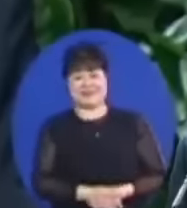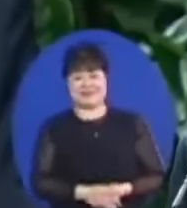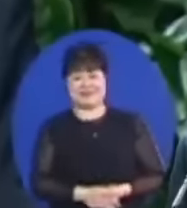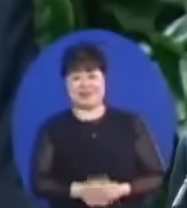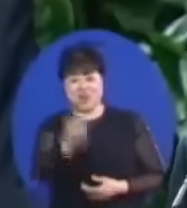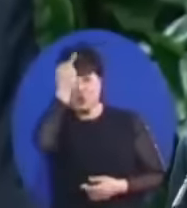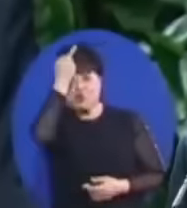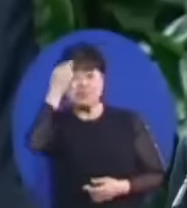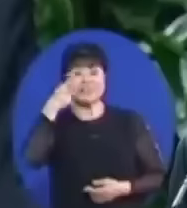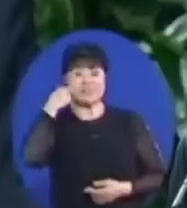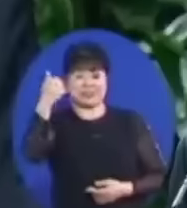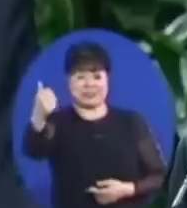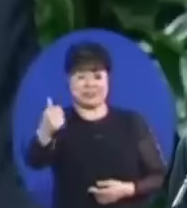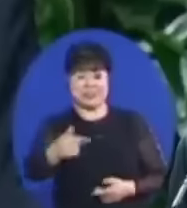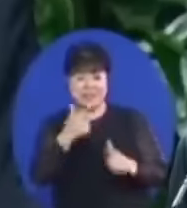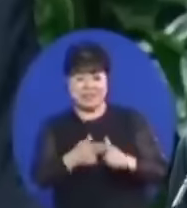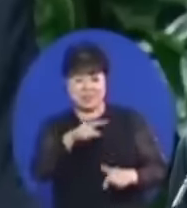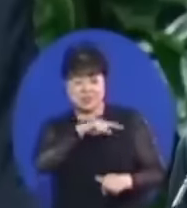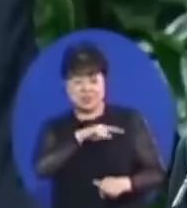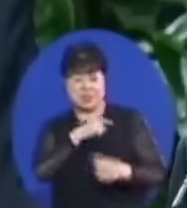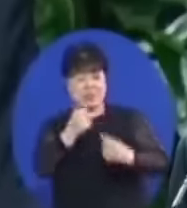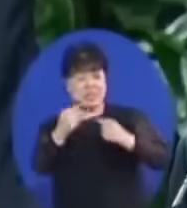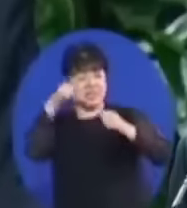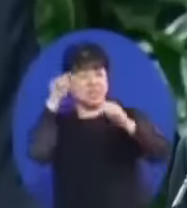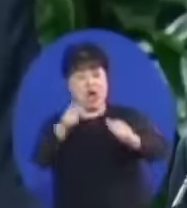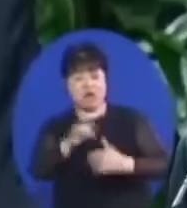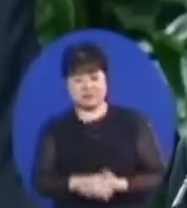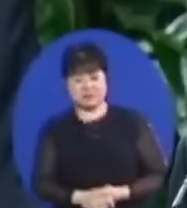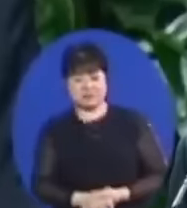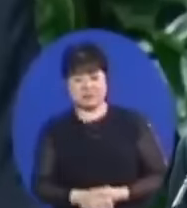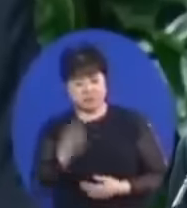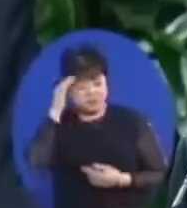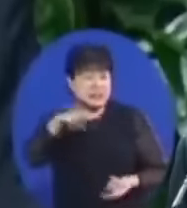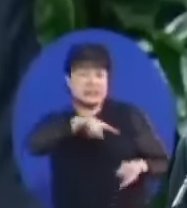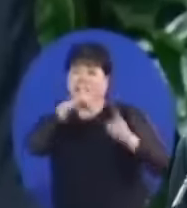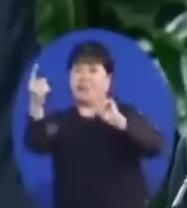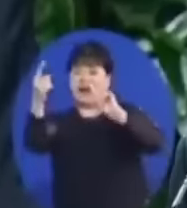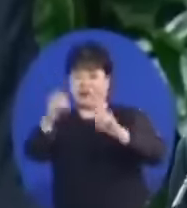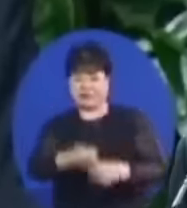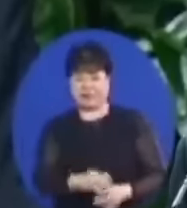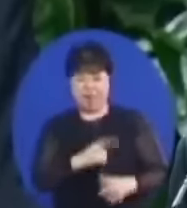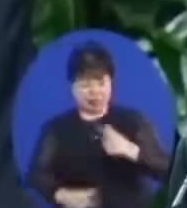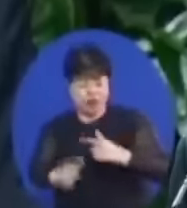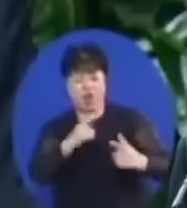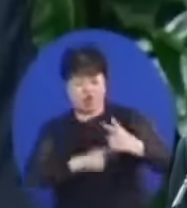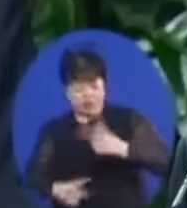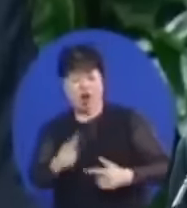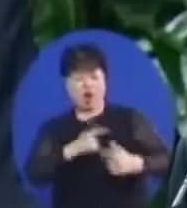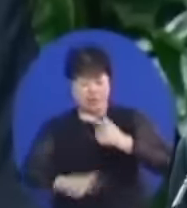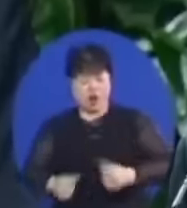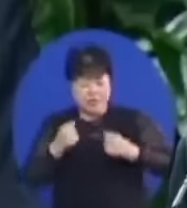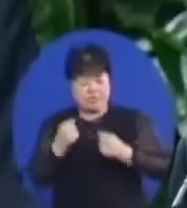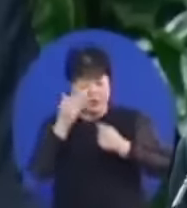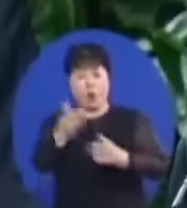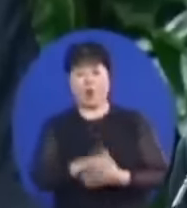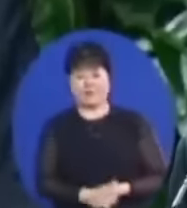우리 최하실 목사님이 예수의 이름으로 힘을 써! 전신전력을 다해 힘을 써! 더 힘을 써! 힘을 줘!